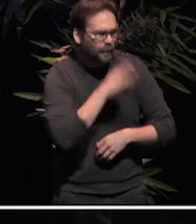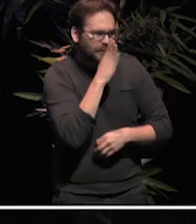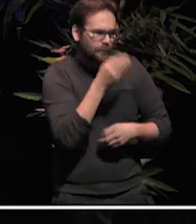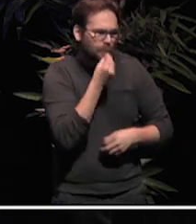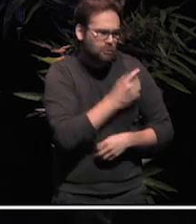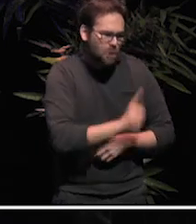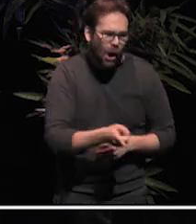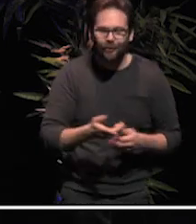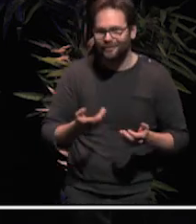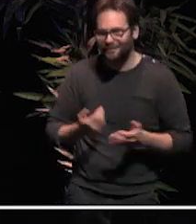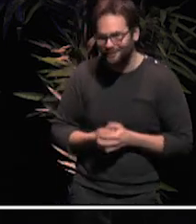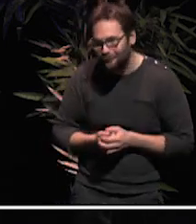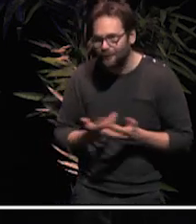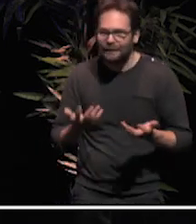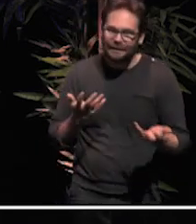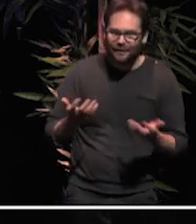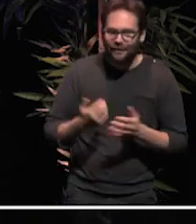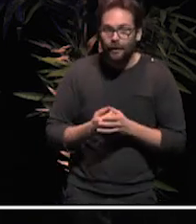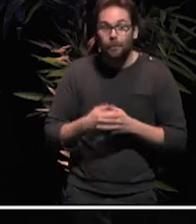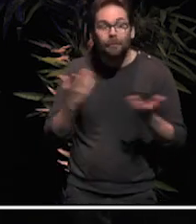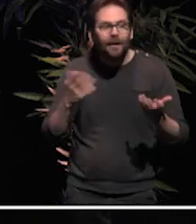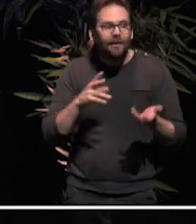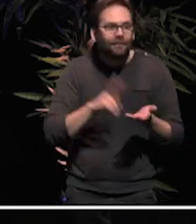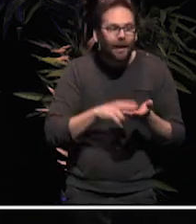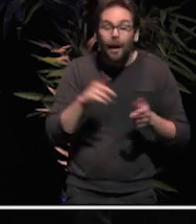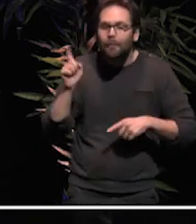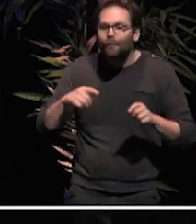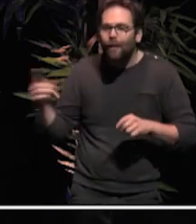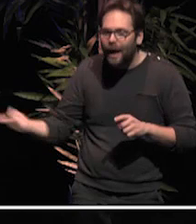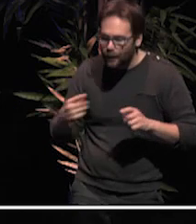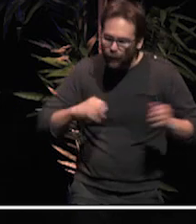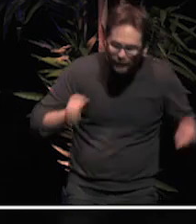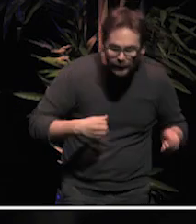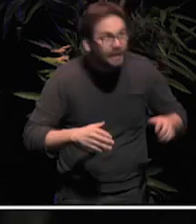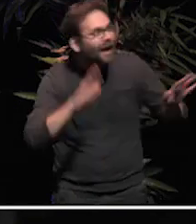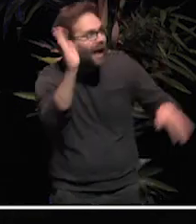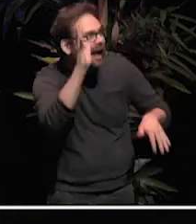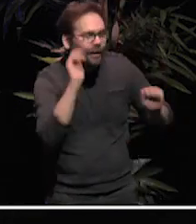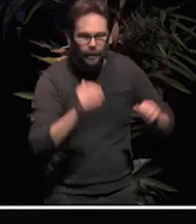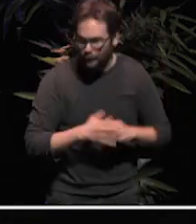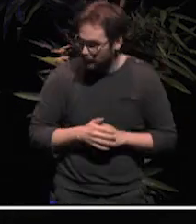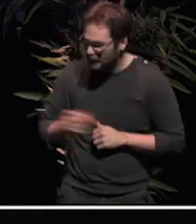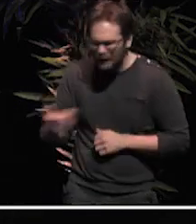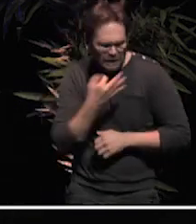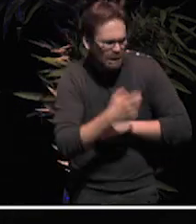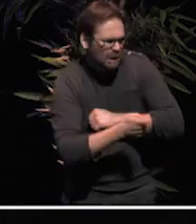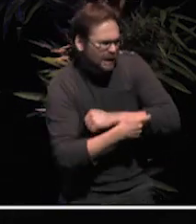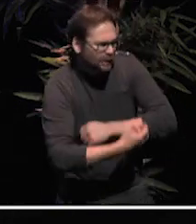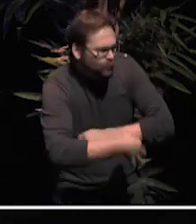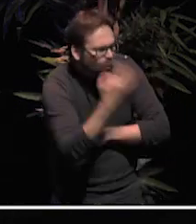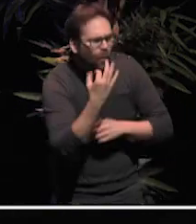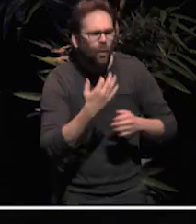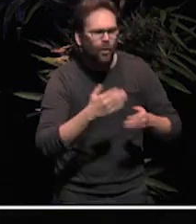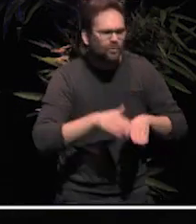exemple, quand le surf est bon, alors elle vient sur la falaise me faire des signes. Non, elle trouve que j'en fais trop. Je suis trop addict au surf. Au ski,